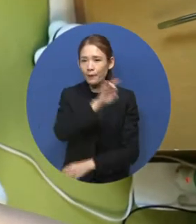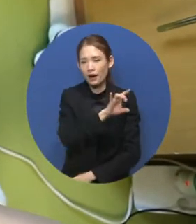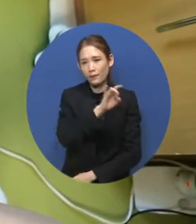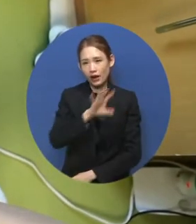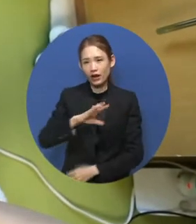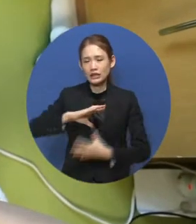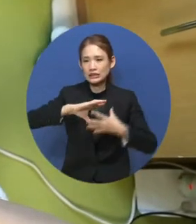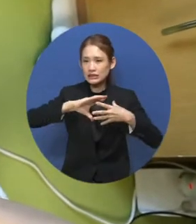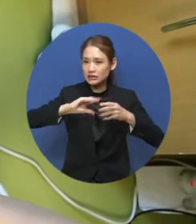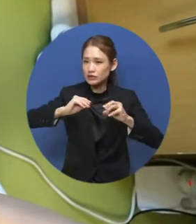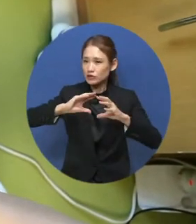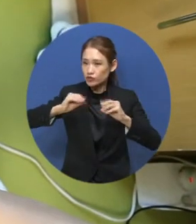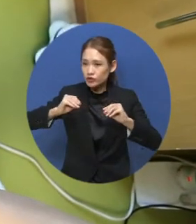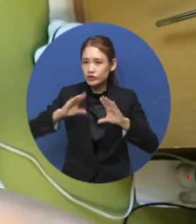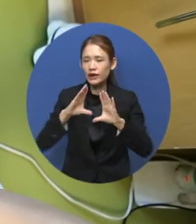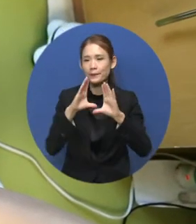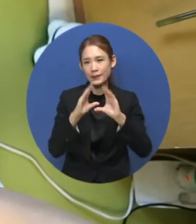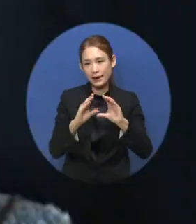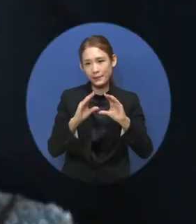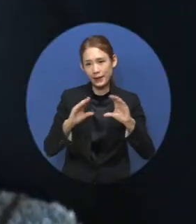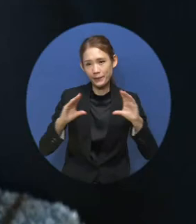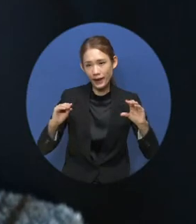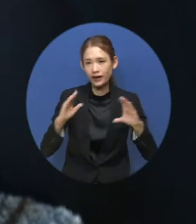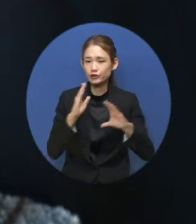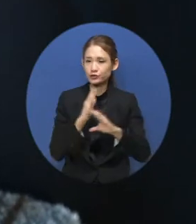하나하나 풀어주고 있습니다.